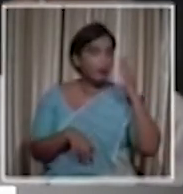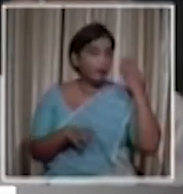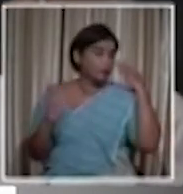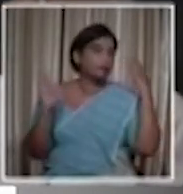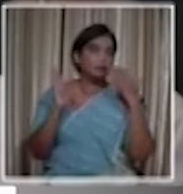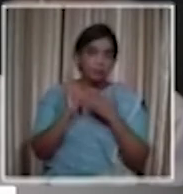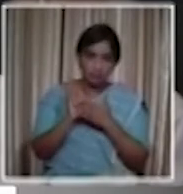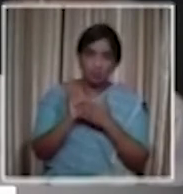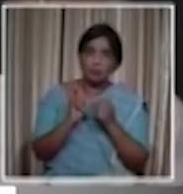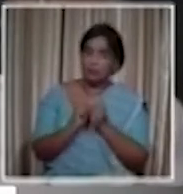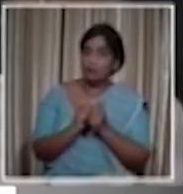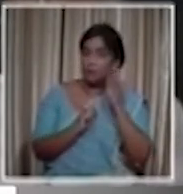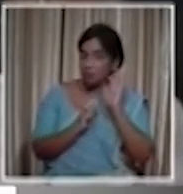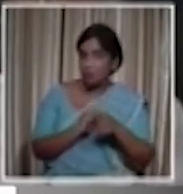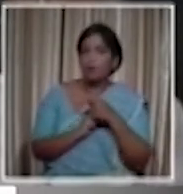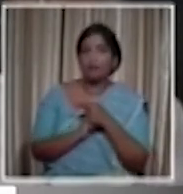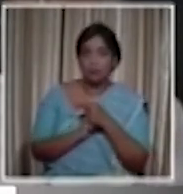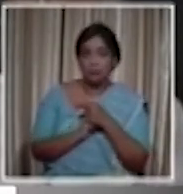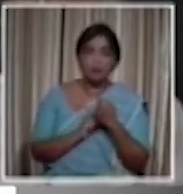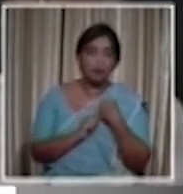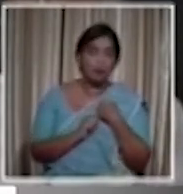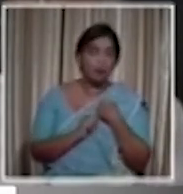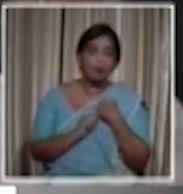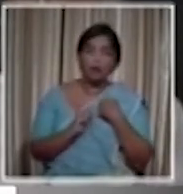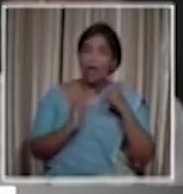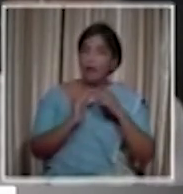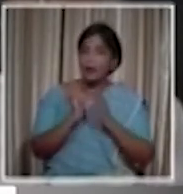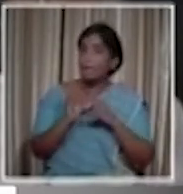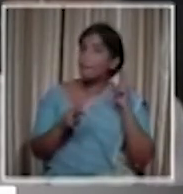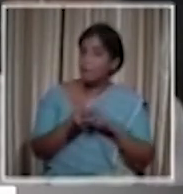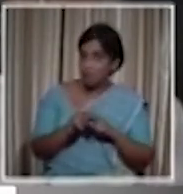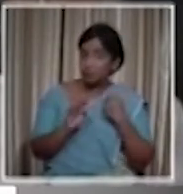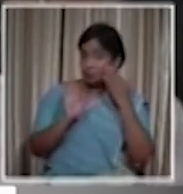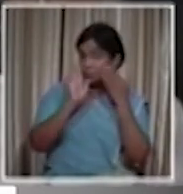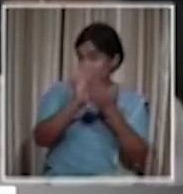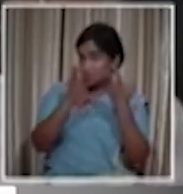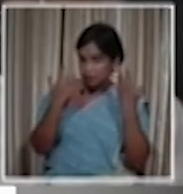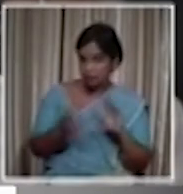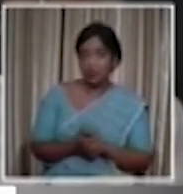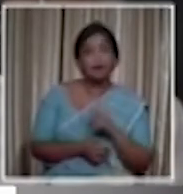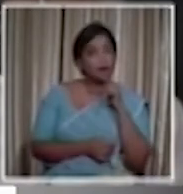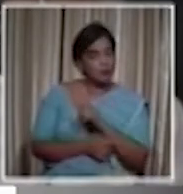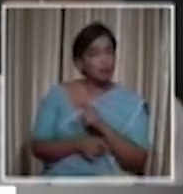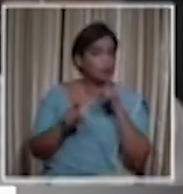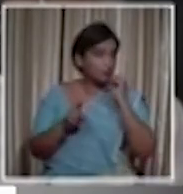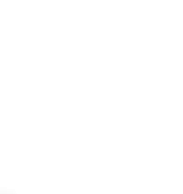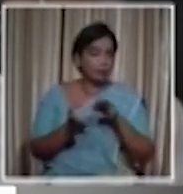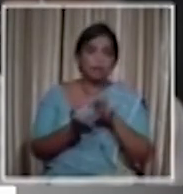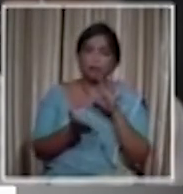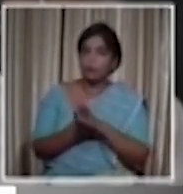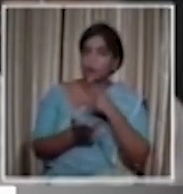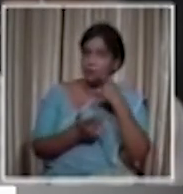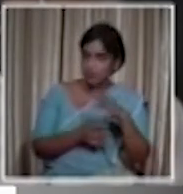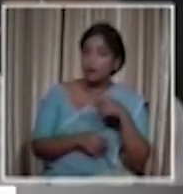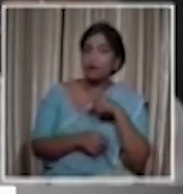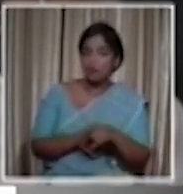අවධානයක් යොමු කළ යුතු බව අපි ජාත්‍යන්තර මූල්‍ය අරමුදලට පෙන්වා දුන්නා. ඔවුන් ඊට එකඟත්වයක් පළ කරා.